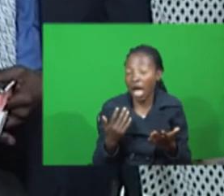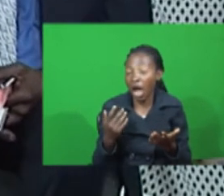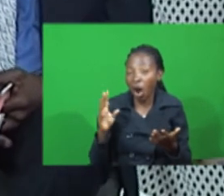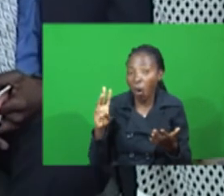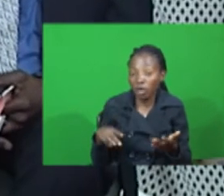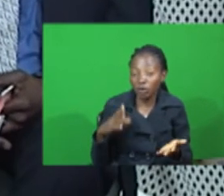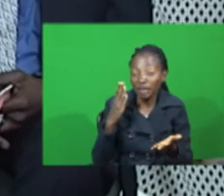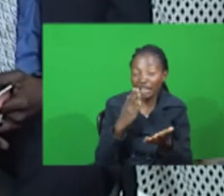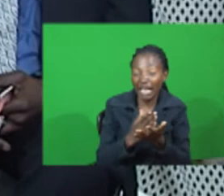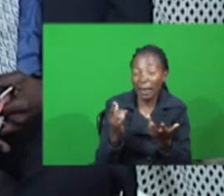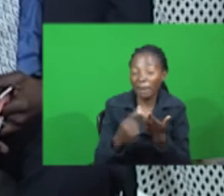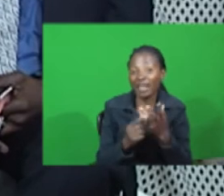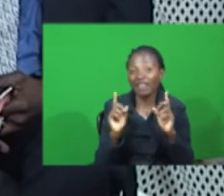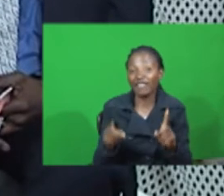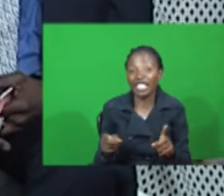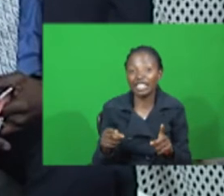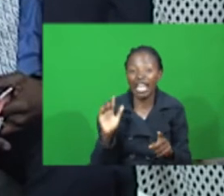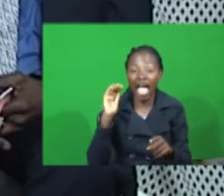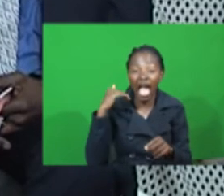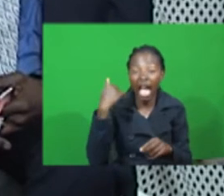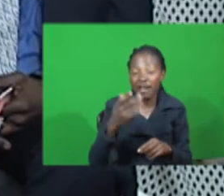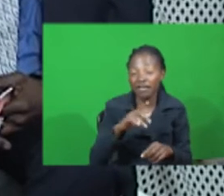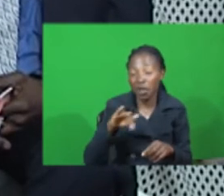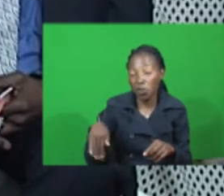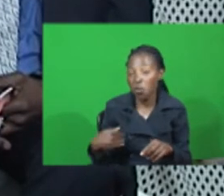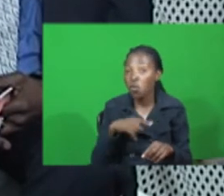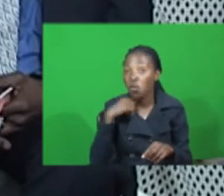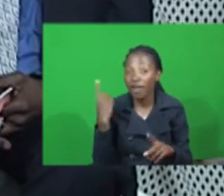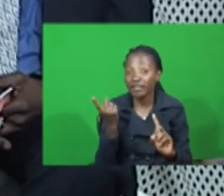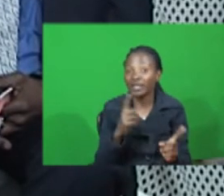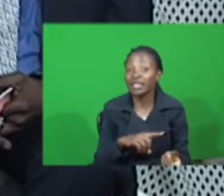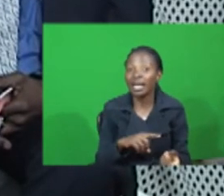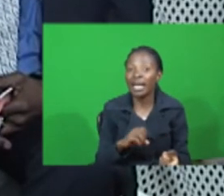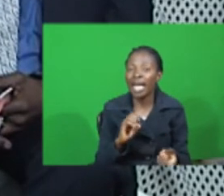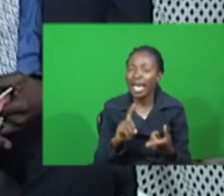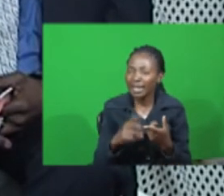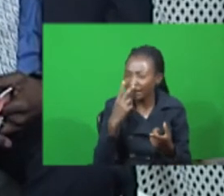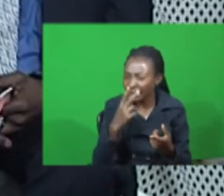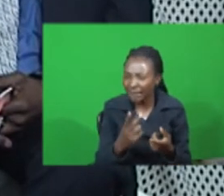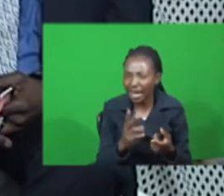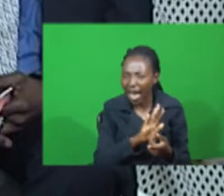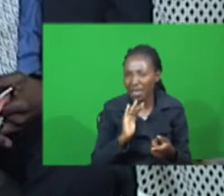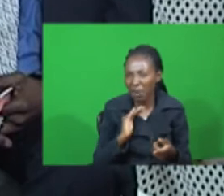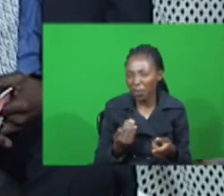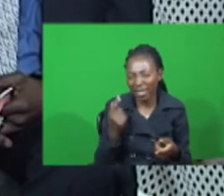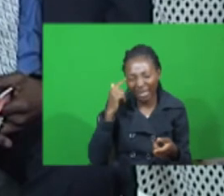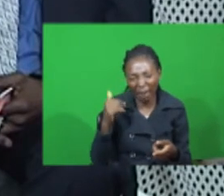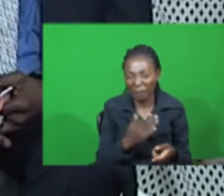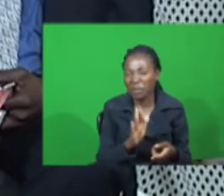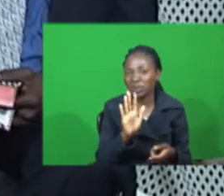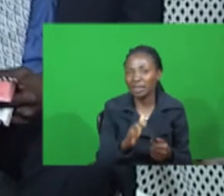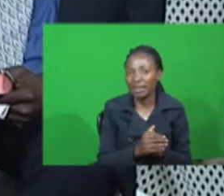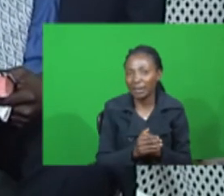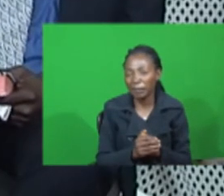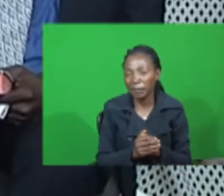kudzivirira dambudziko iri hanzi akabvaona mukadzi pasaidhi peroad paguta ndobva afunga kuti ichi chifevechi ndobva atsaukira kwachiri